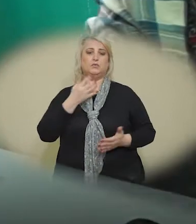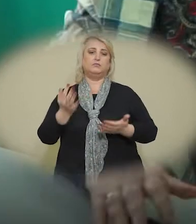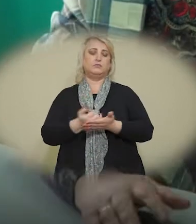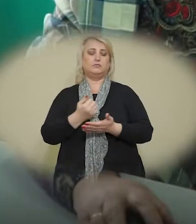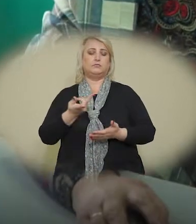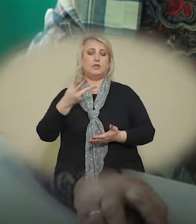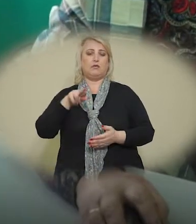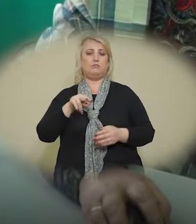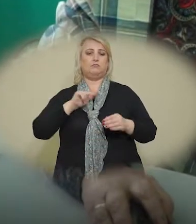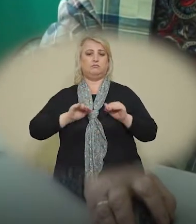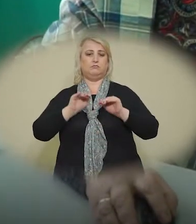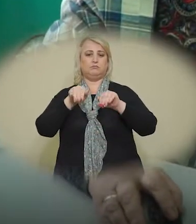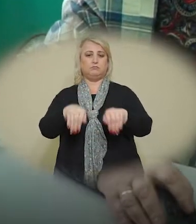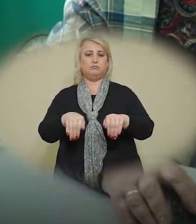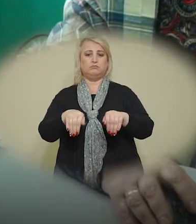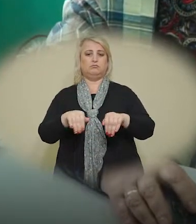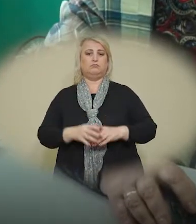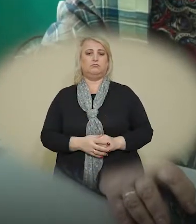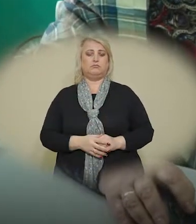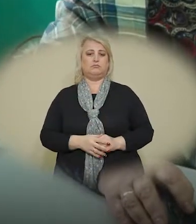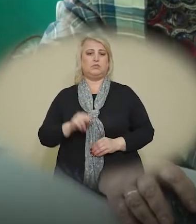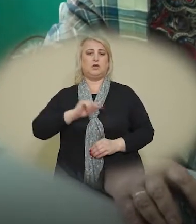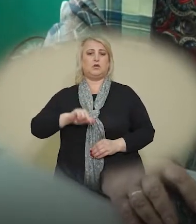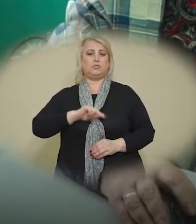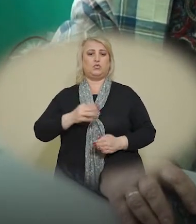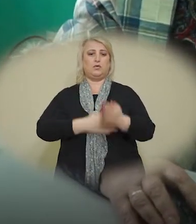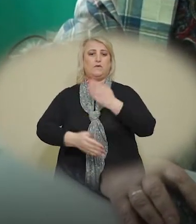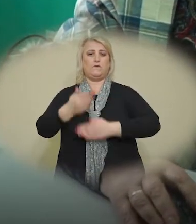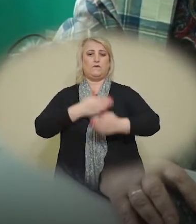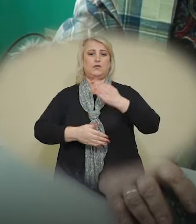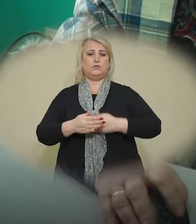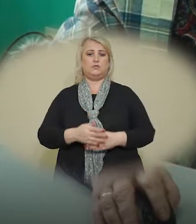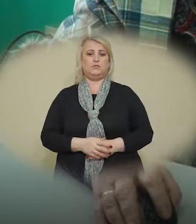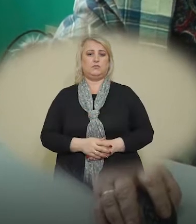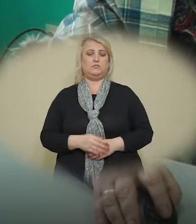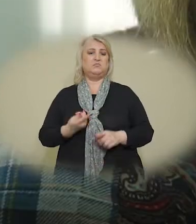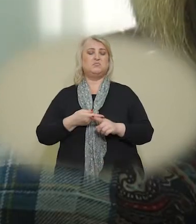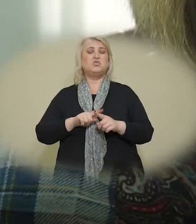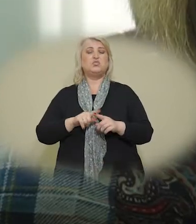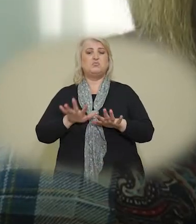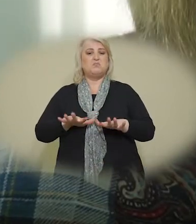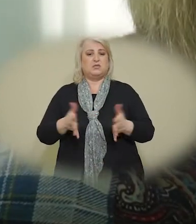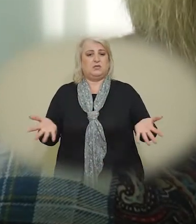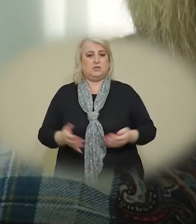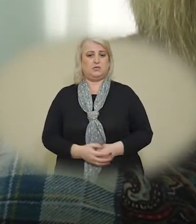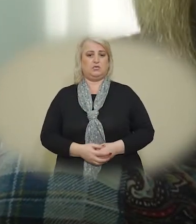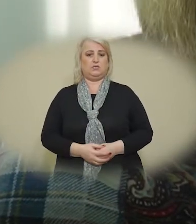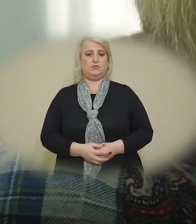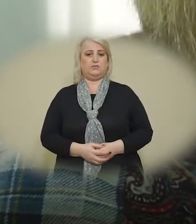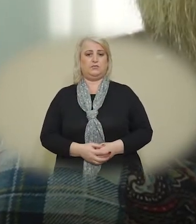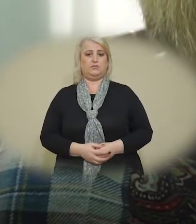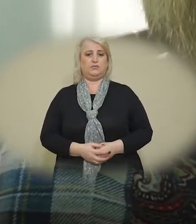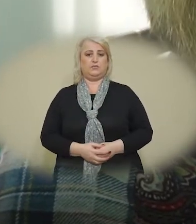întâlnesc pentru a lua Să am loc în loc de muncă persoane cu dizabilitati lipsa loc dupa card